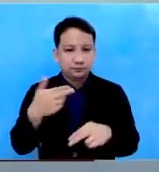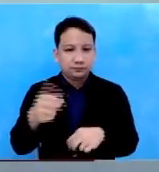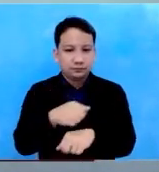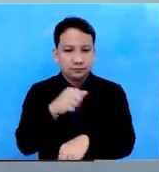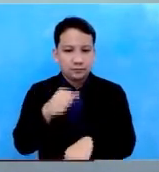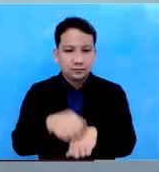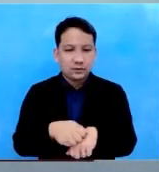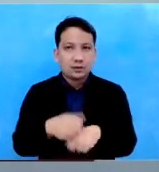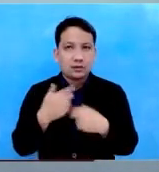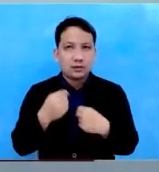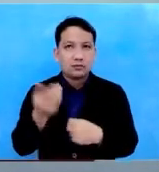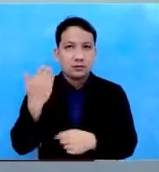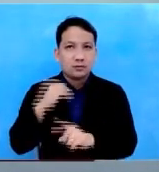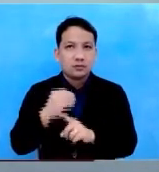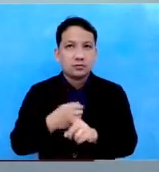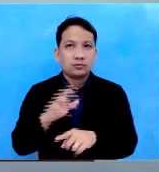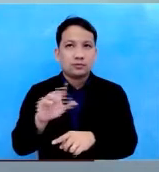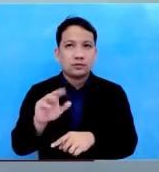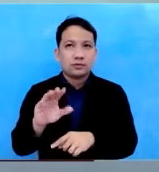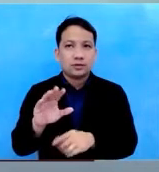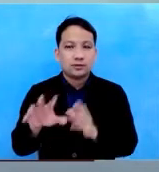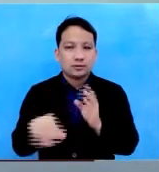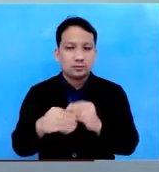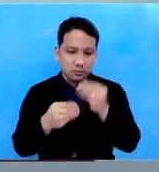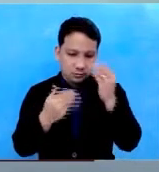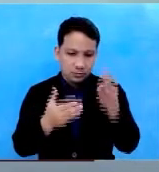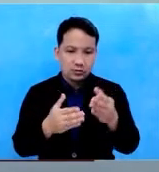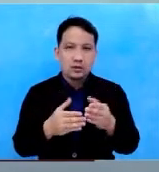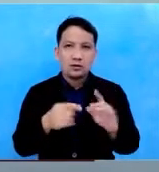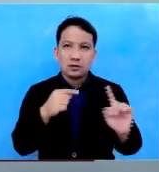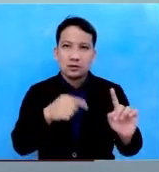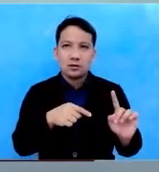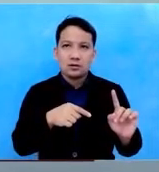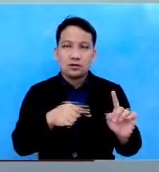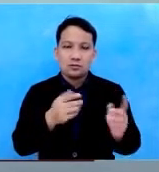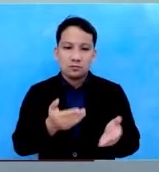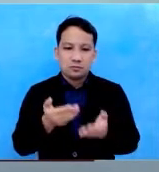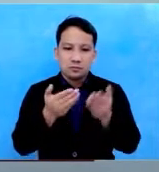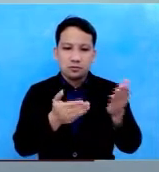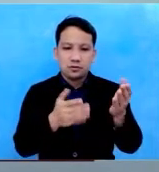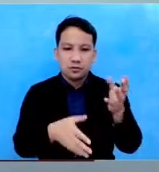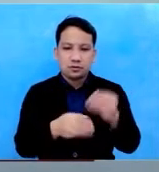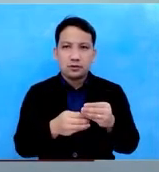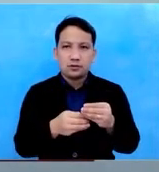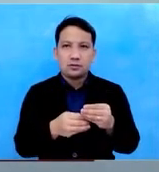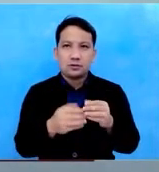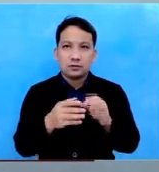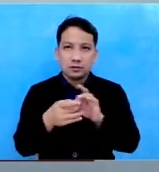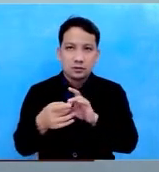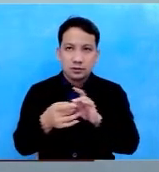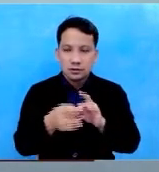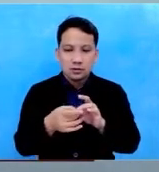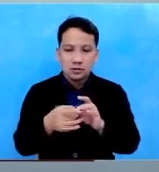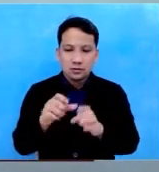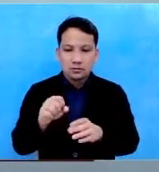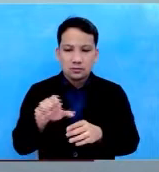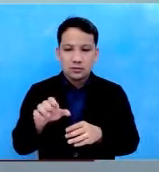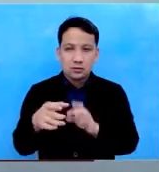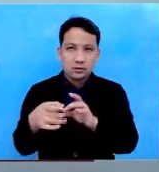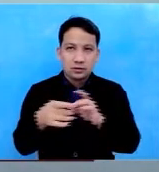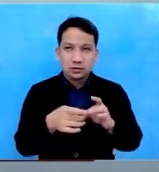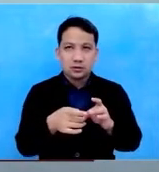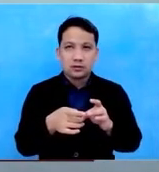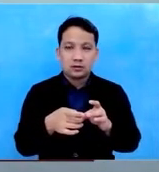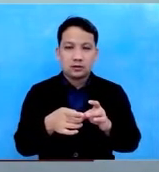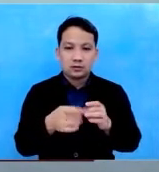Health noong October 15, sinabi po nito na proportional or sumasabay ang kaso ng mga nao-ospital sa